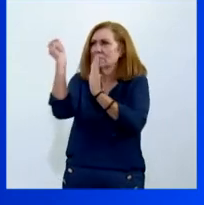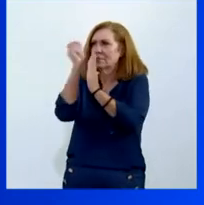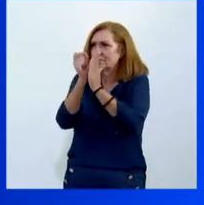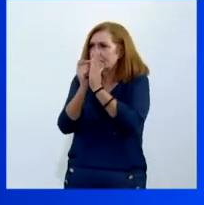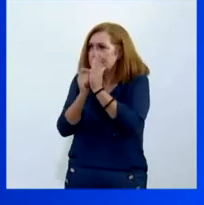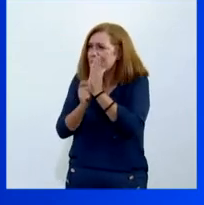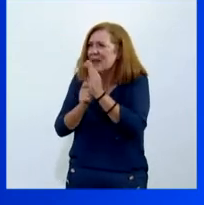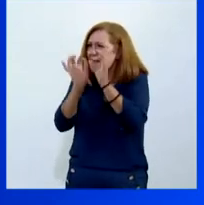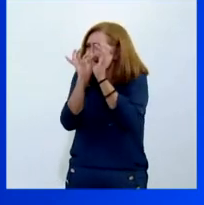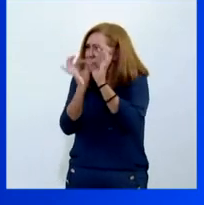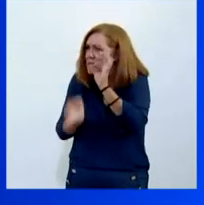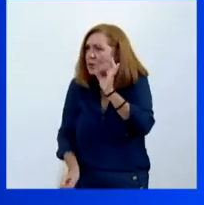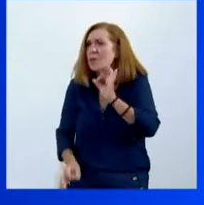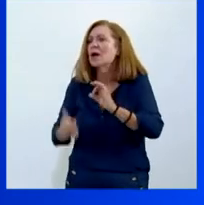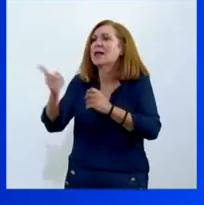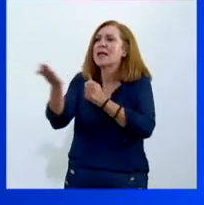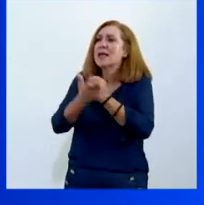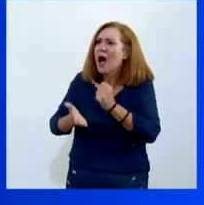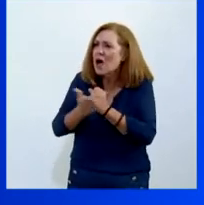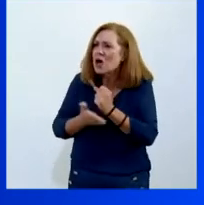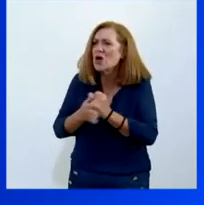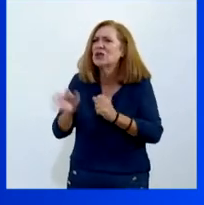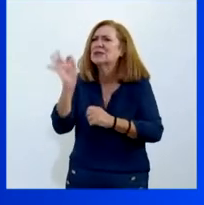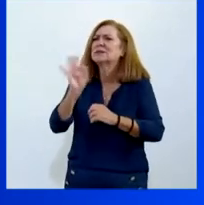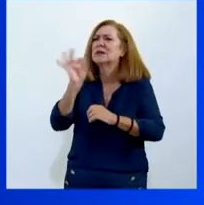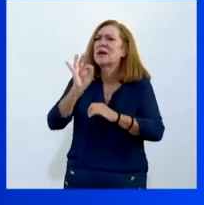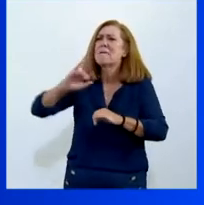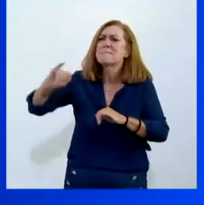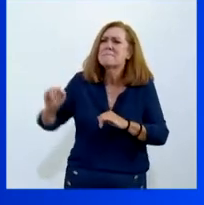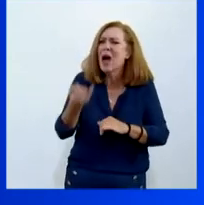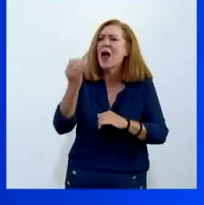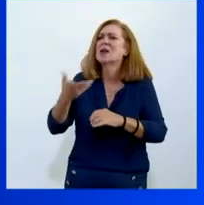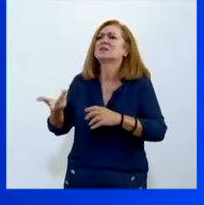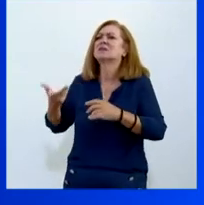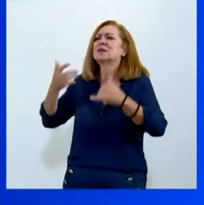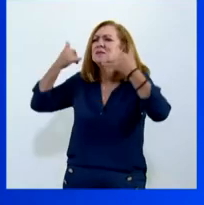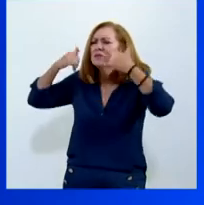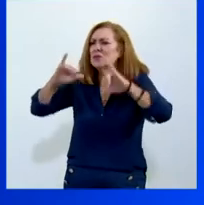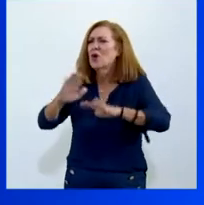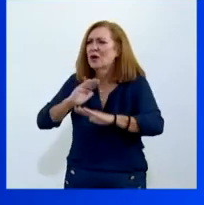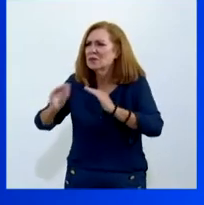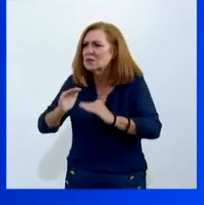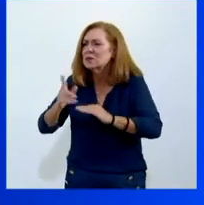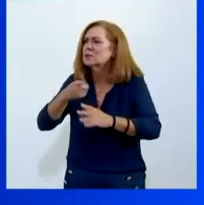ώστε οι αγρότες, οι μελισσοκόμοι, οι κτηνοτρόφοι να μπορούν να αποζημιωθούν και να